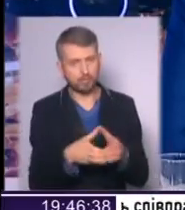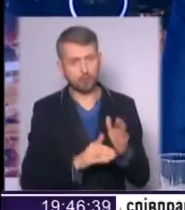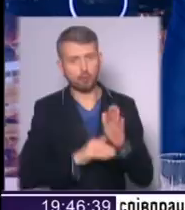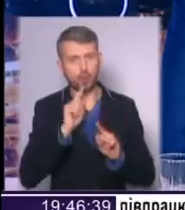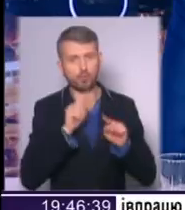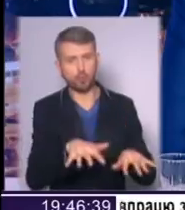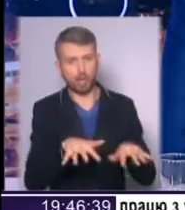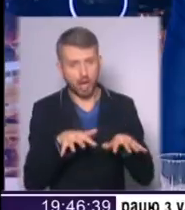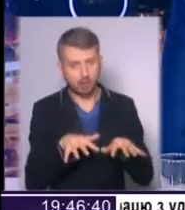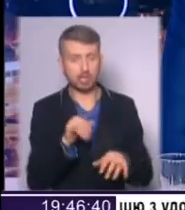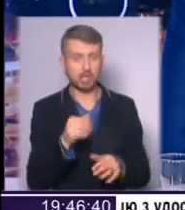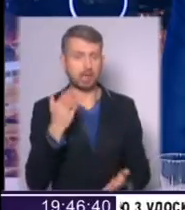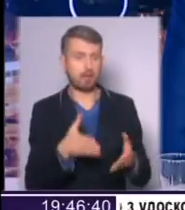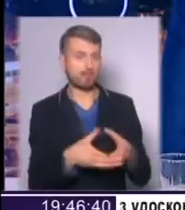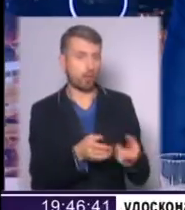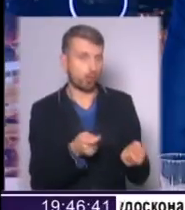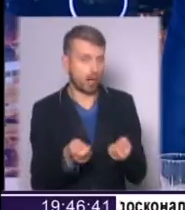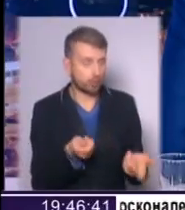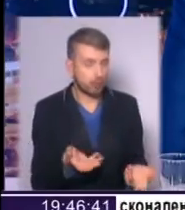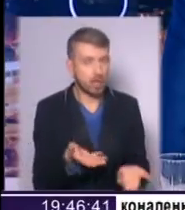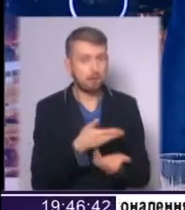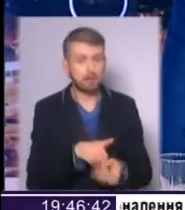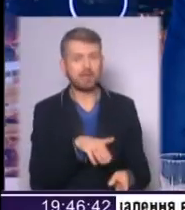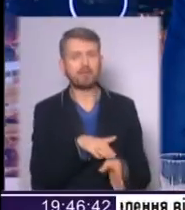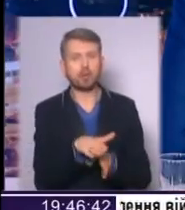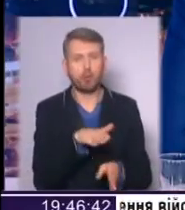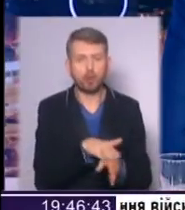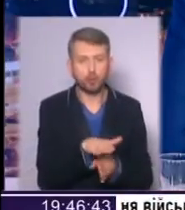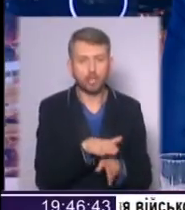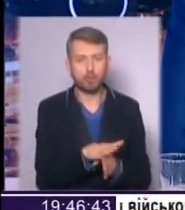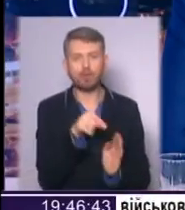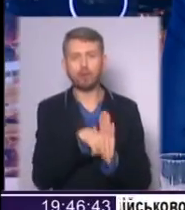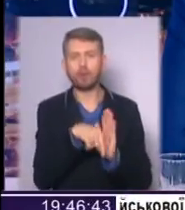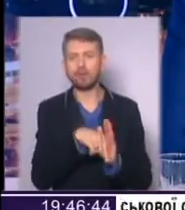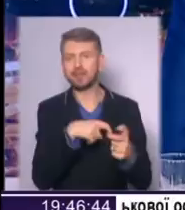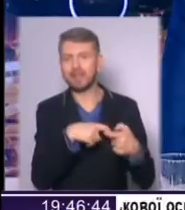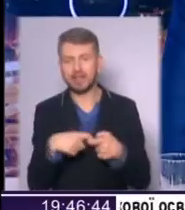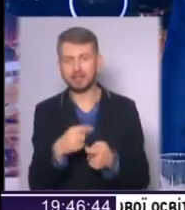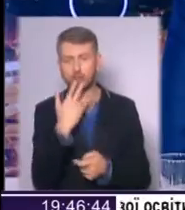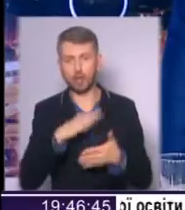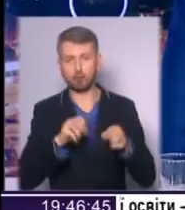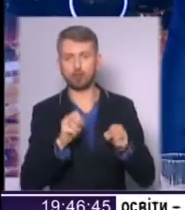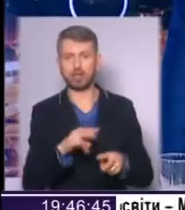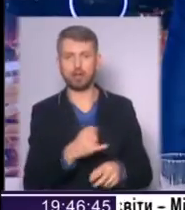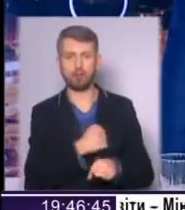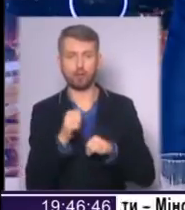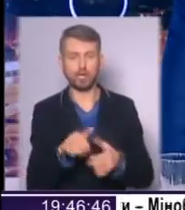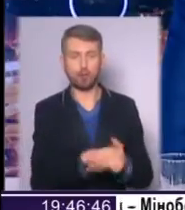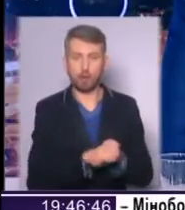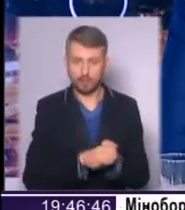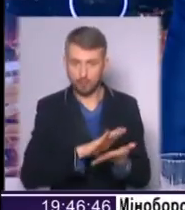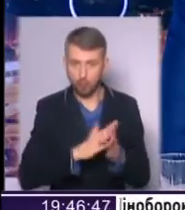Верховної Ради, і, напевно, уряду, все ж таки, ми виконуємо в контексті національної безпеки і оборони коаліційну